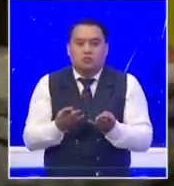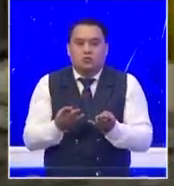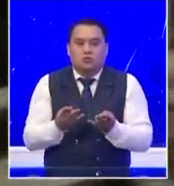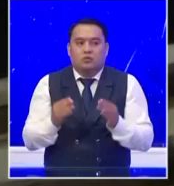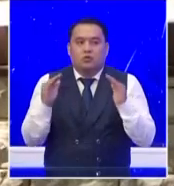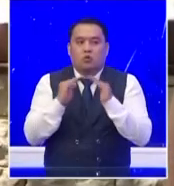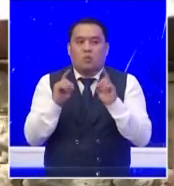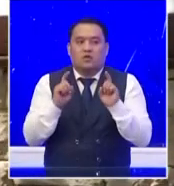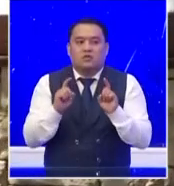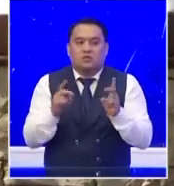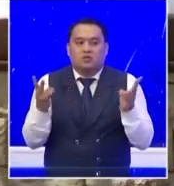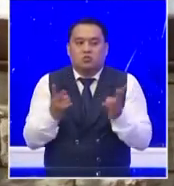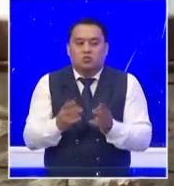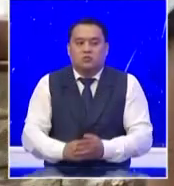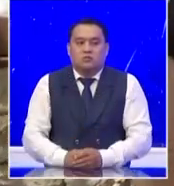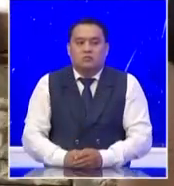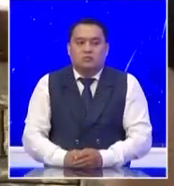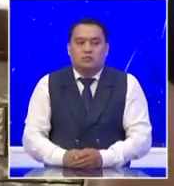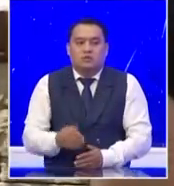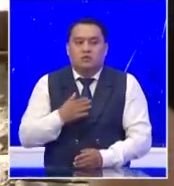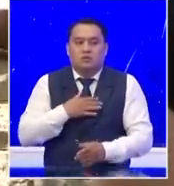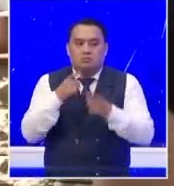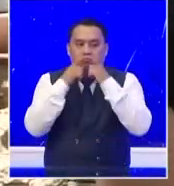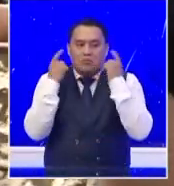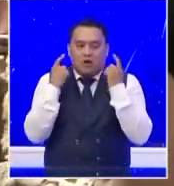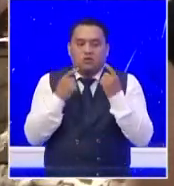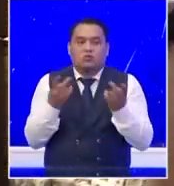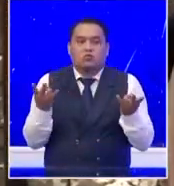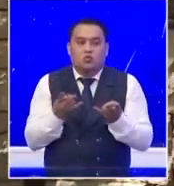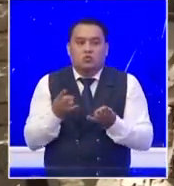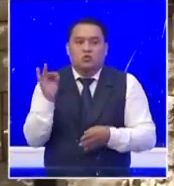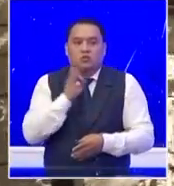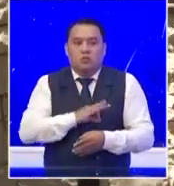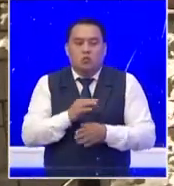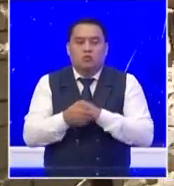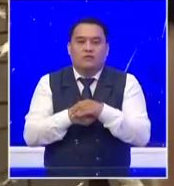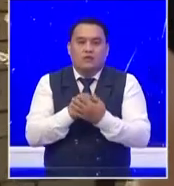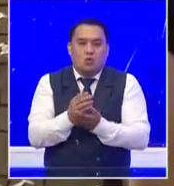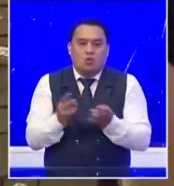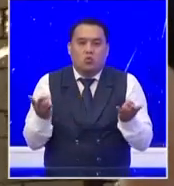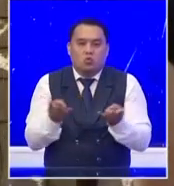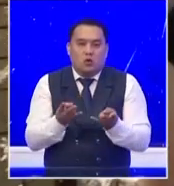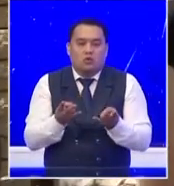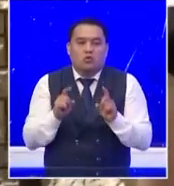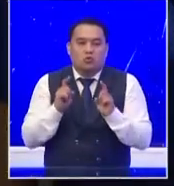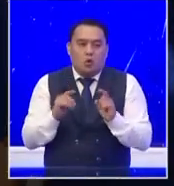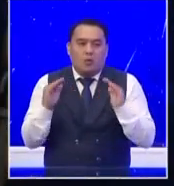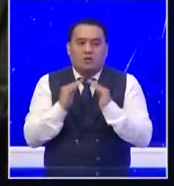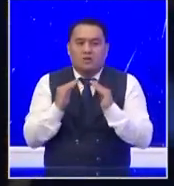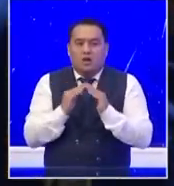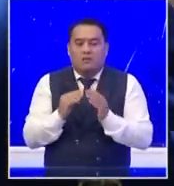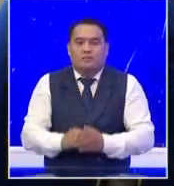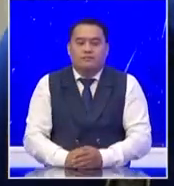сидеть. Мы должны носить маску, воспользоваться антисептиками. И мы должны сидеть дома.